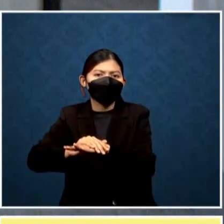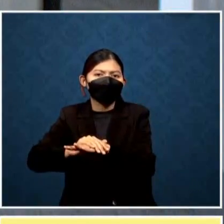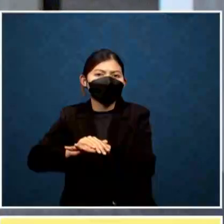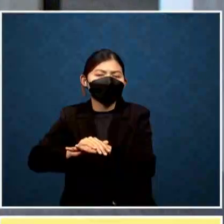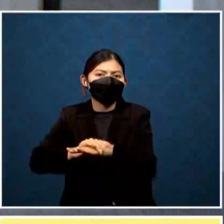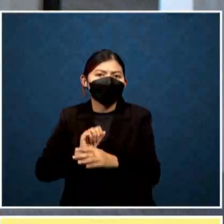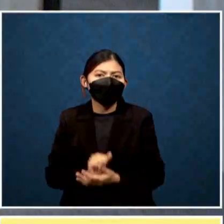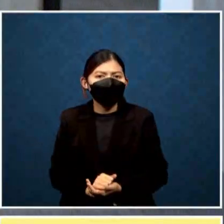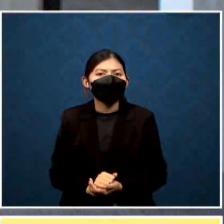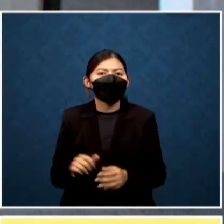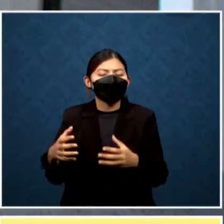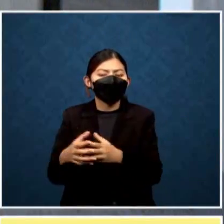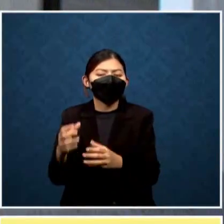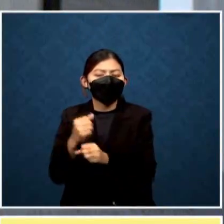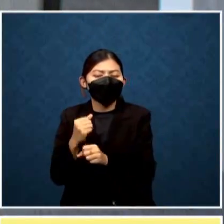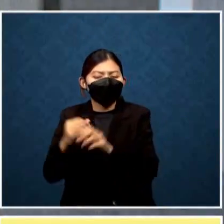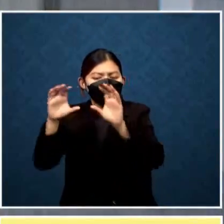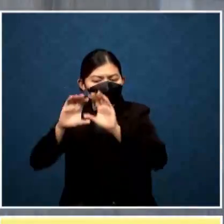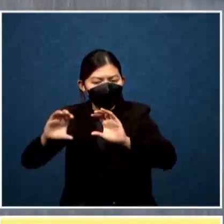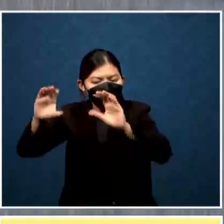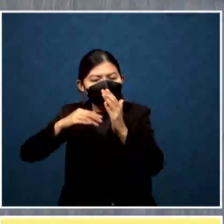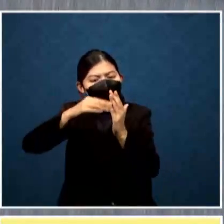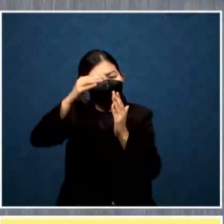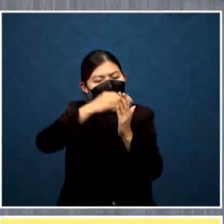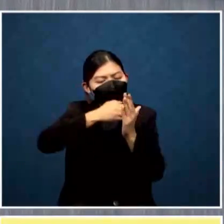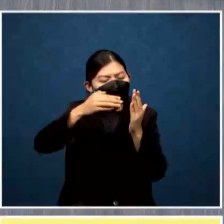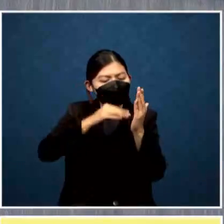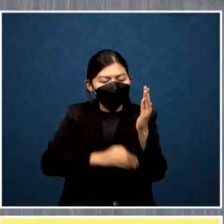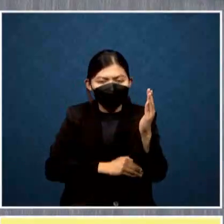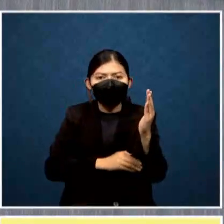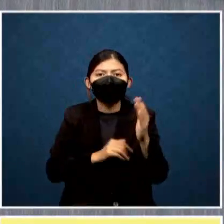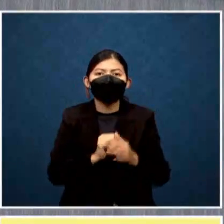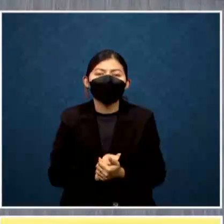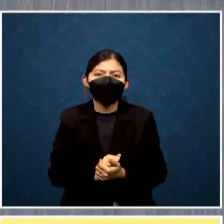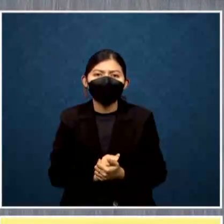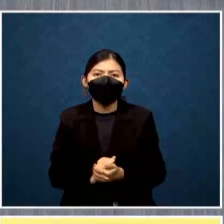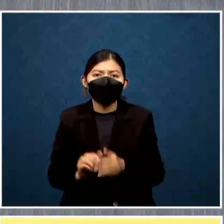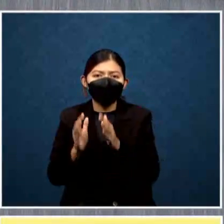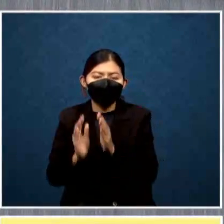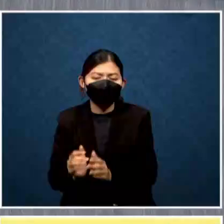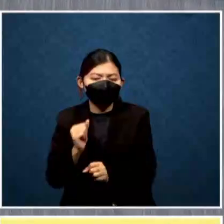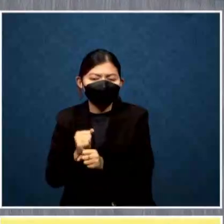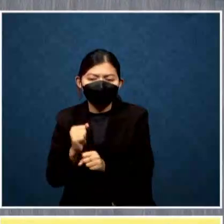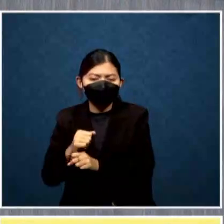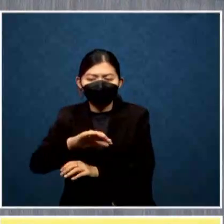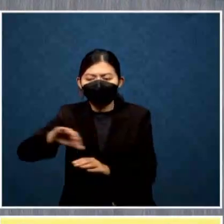ข้าราชการทุกภาคส่วนที่เกี่ยวข้องรวมทั้งผู้ประกอบการทั้งหมด